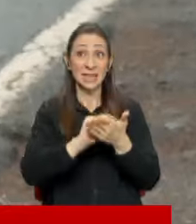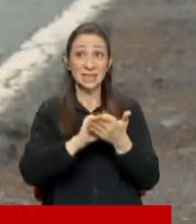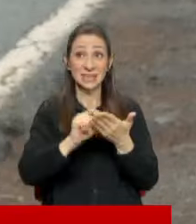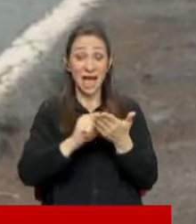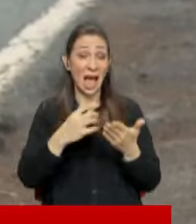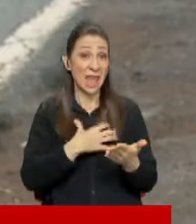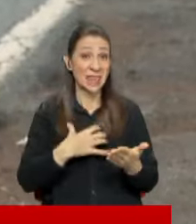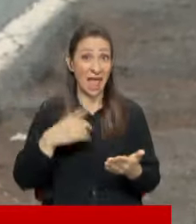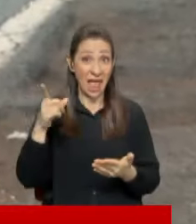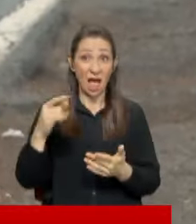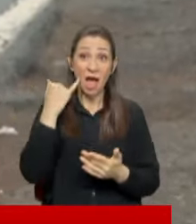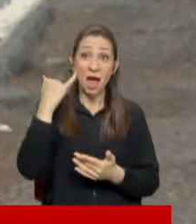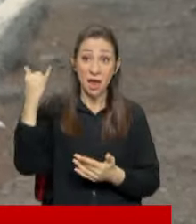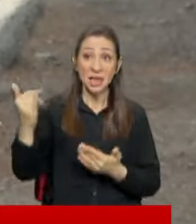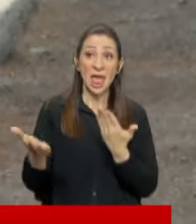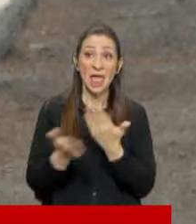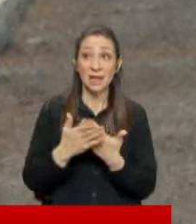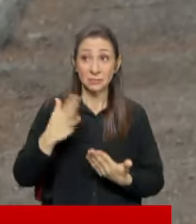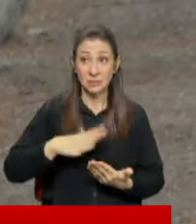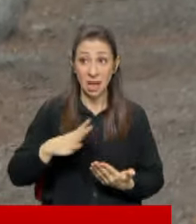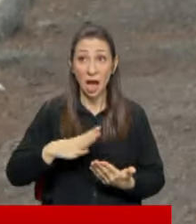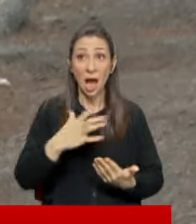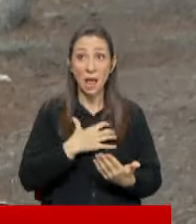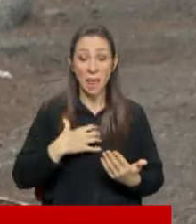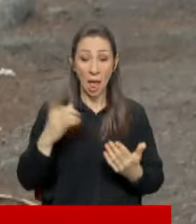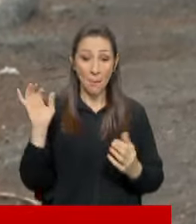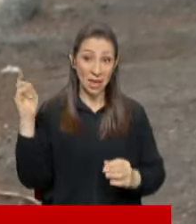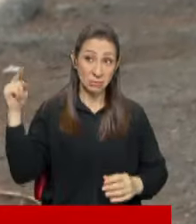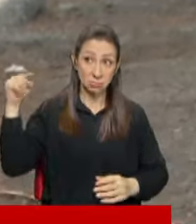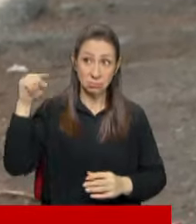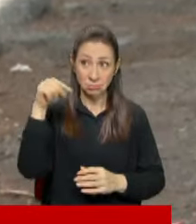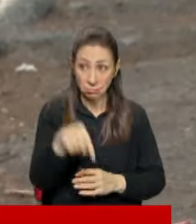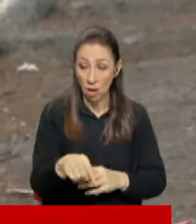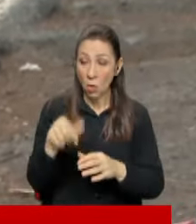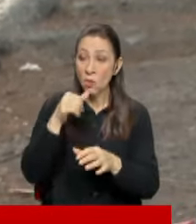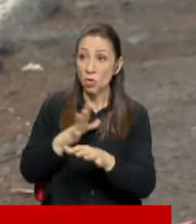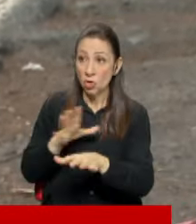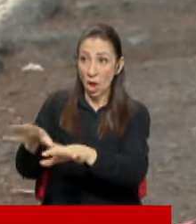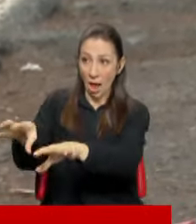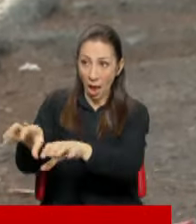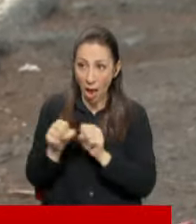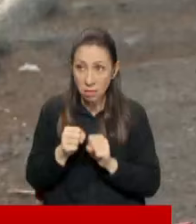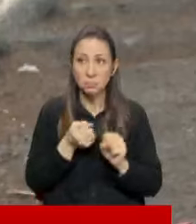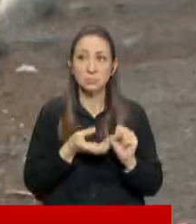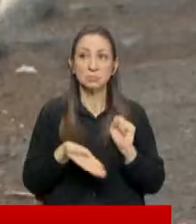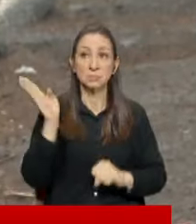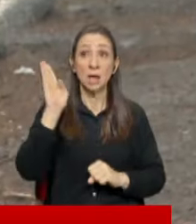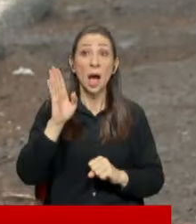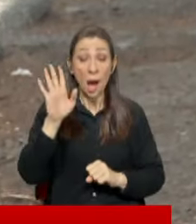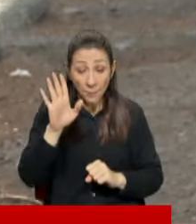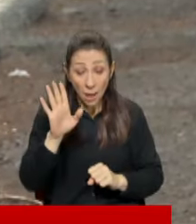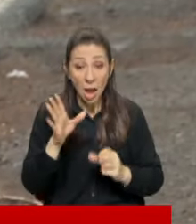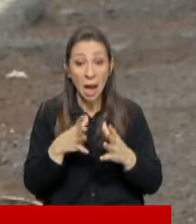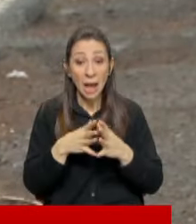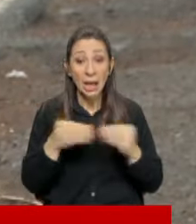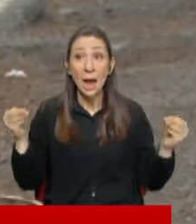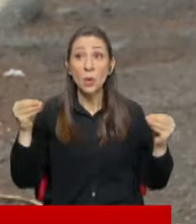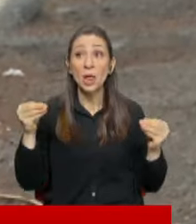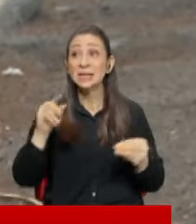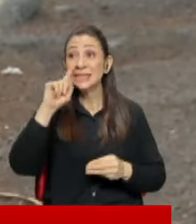olan annesini aradı, yardım istedi. Anne olay yerine geldi, oğlunu alıp uzaklaştı. Ama ortadan